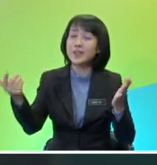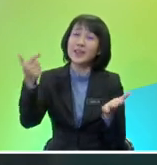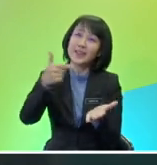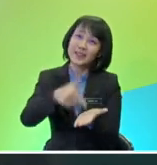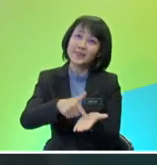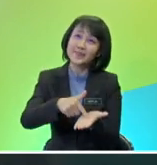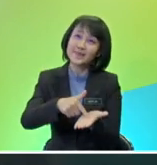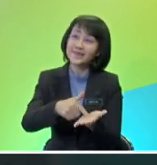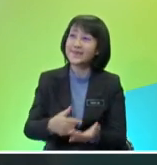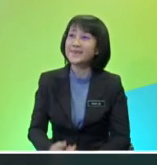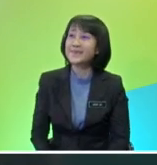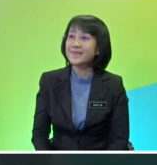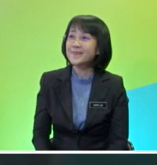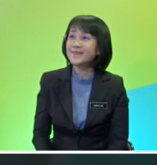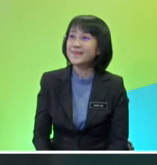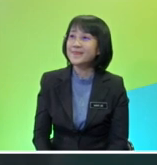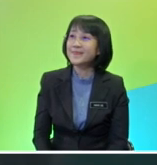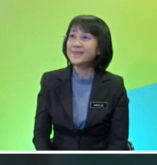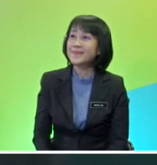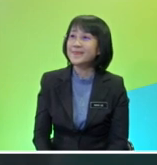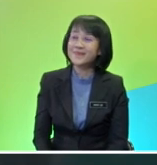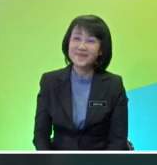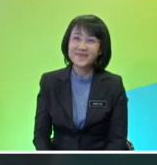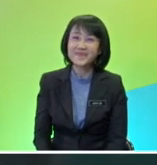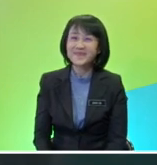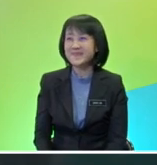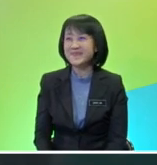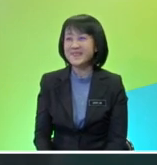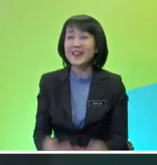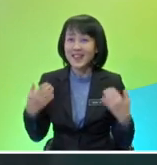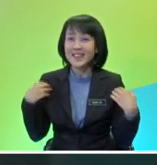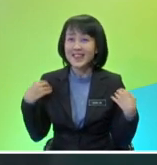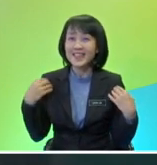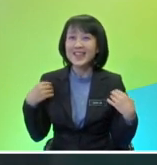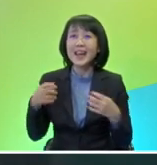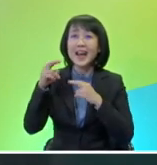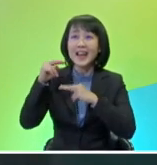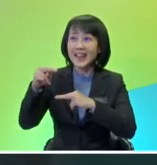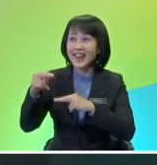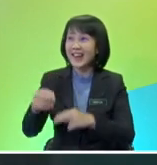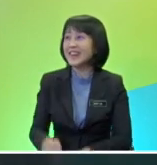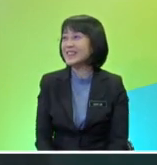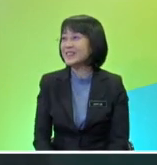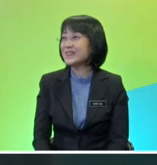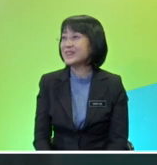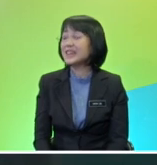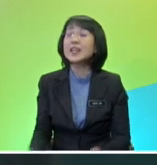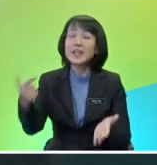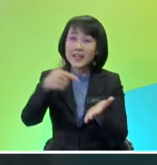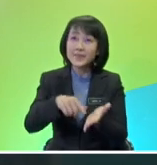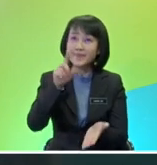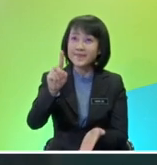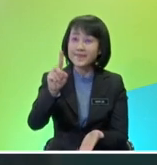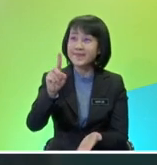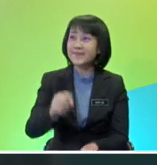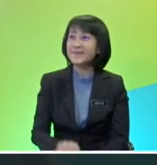tu. Disebabkan saya pun dah basah ni, cikgu. Diharapkan ada ganjaranlah, cikgu Okey. Ada satu lagi. Satu lagi. Okey, cikgu, apa